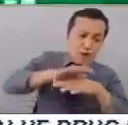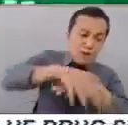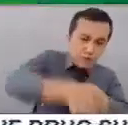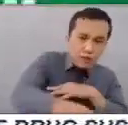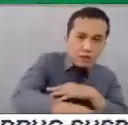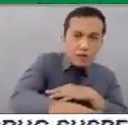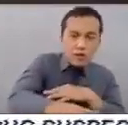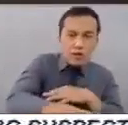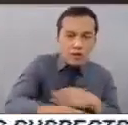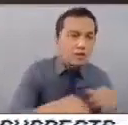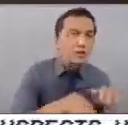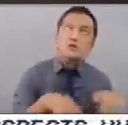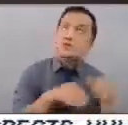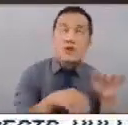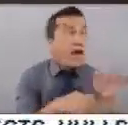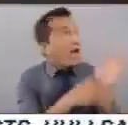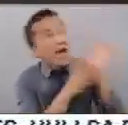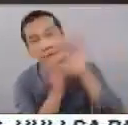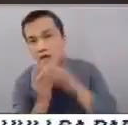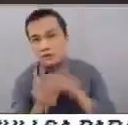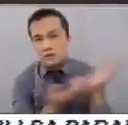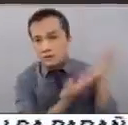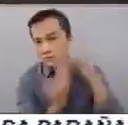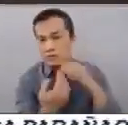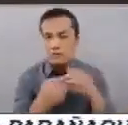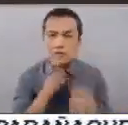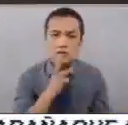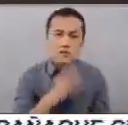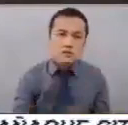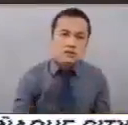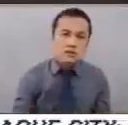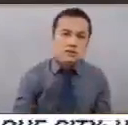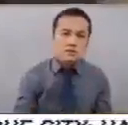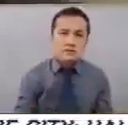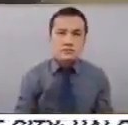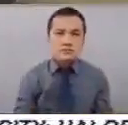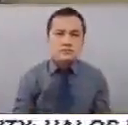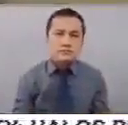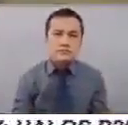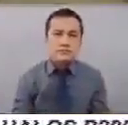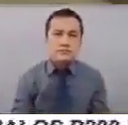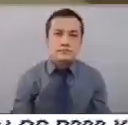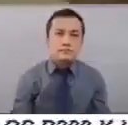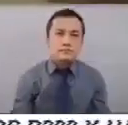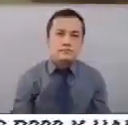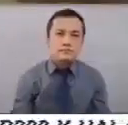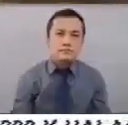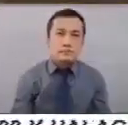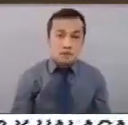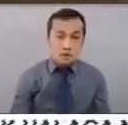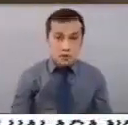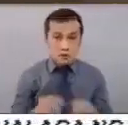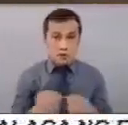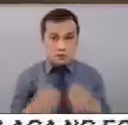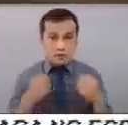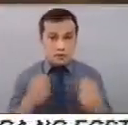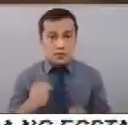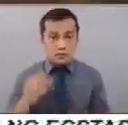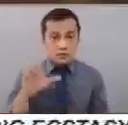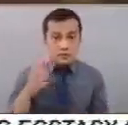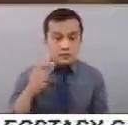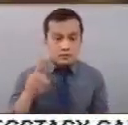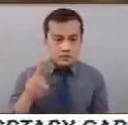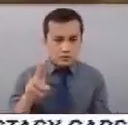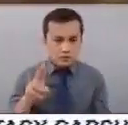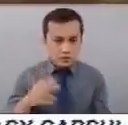sa mga hakbang upang maabot ng lungsod ang target population sa COVID-19 vaccination na abot sa 1.2 million.